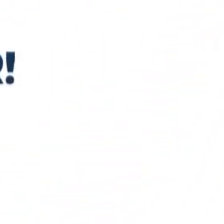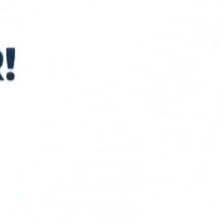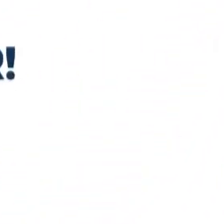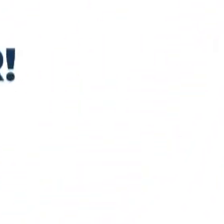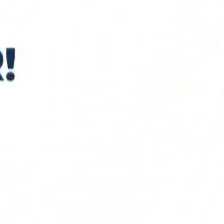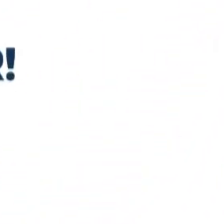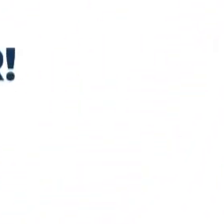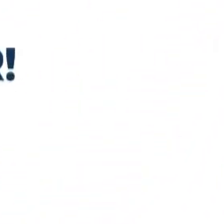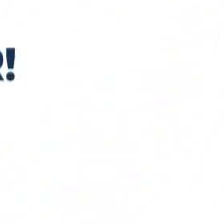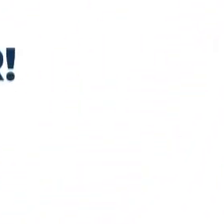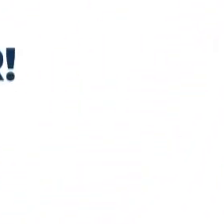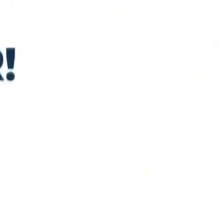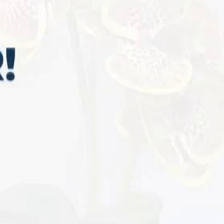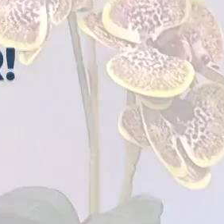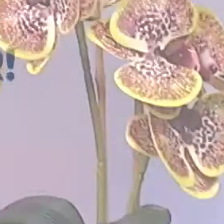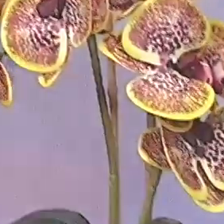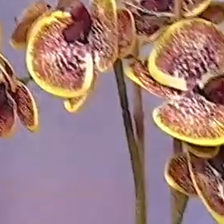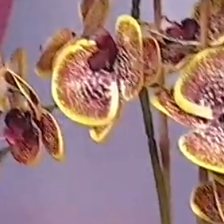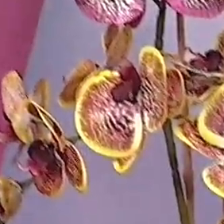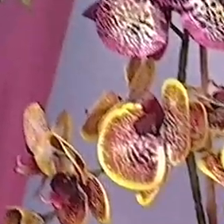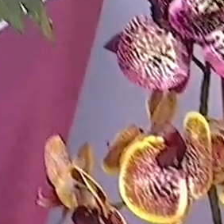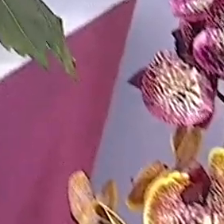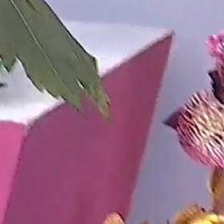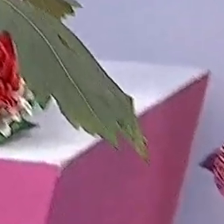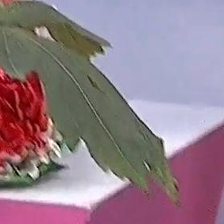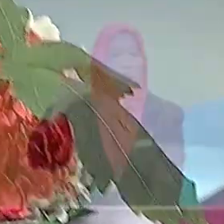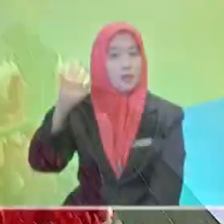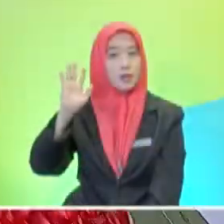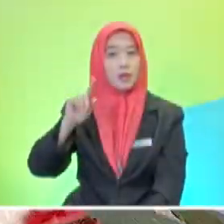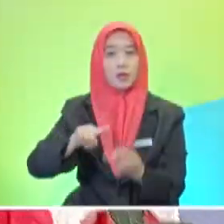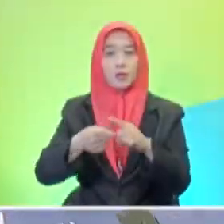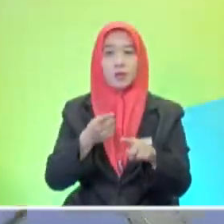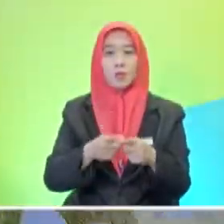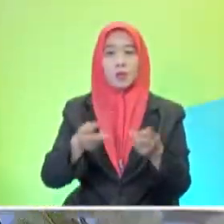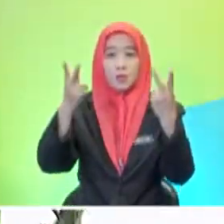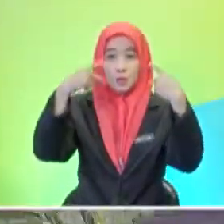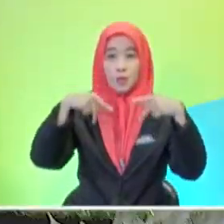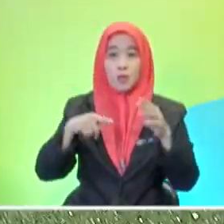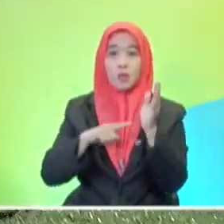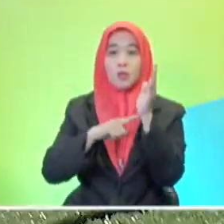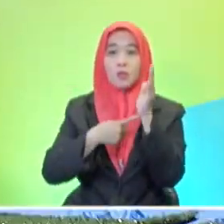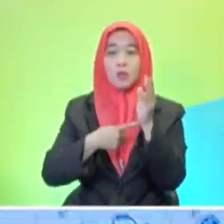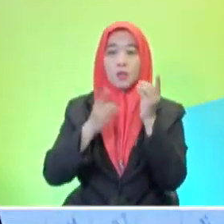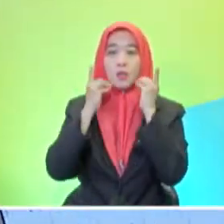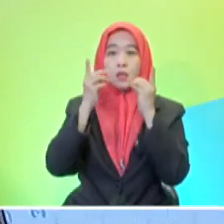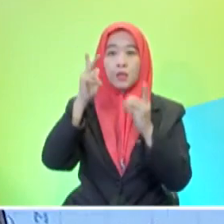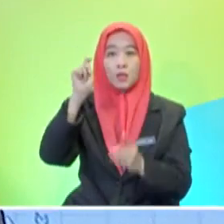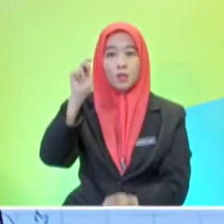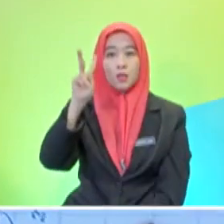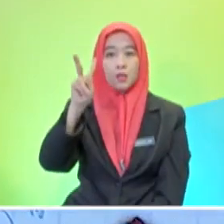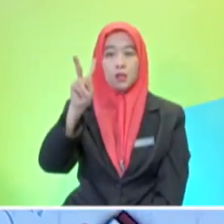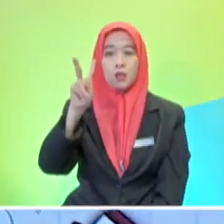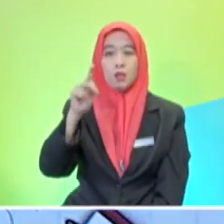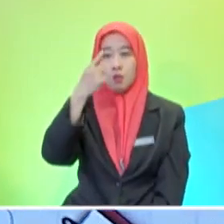TV KPM. Hai rakan-rakan semua, kembalinya ke rancangan Didik TV KPM bagi